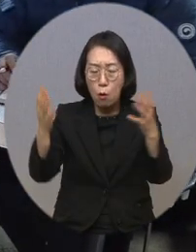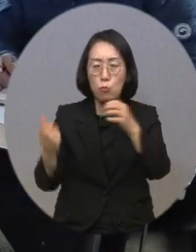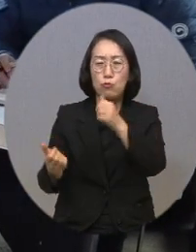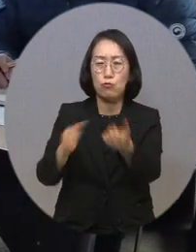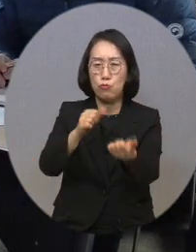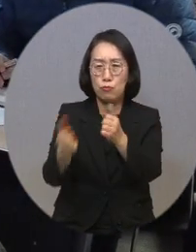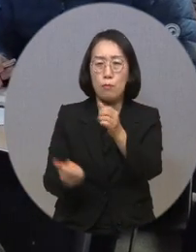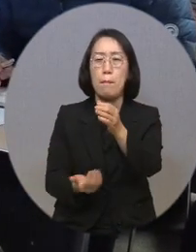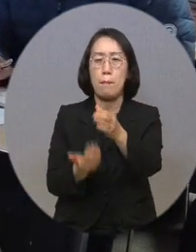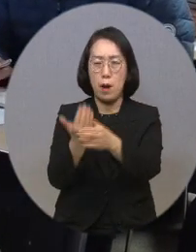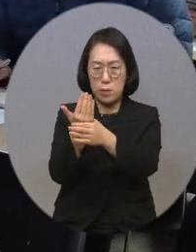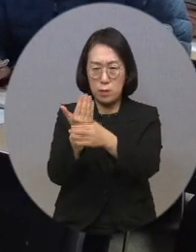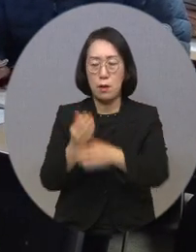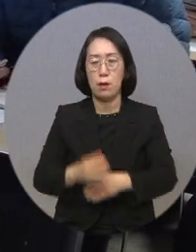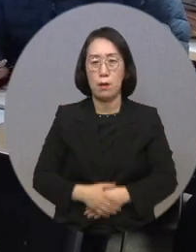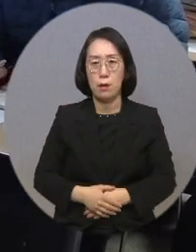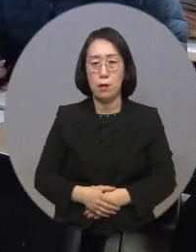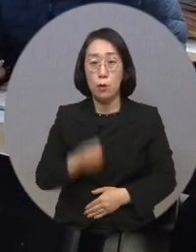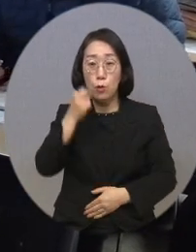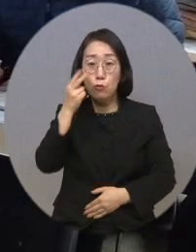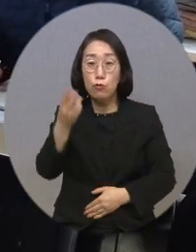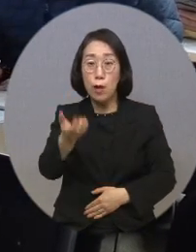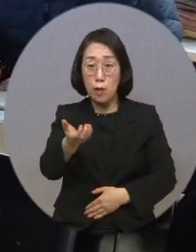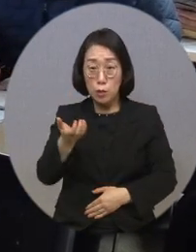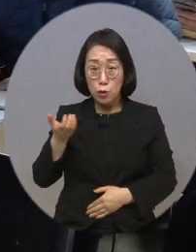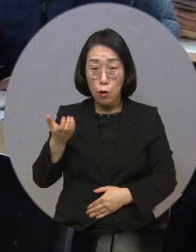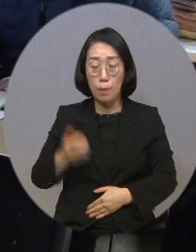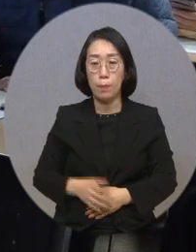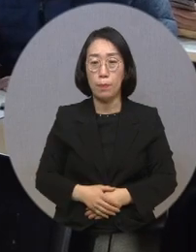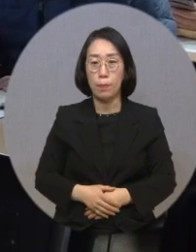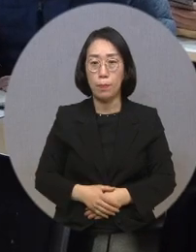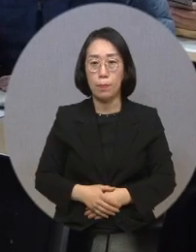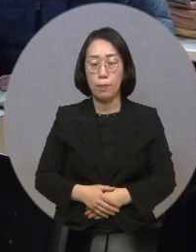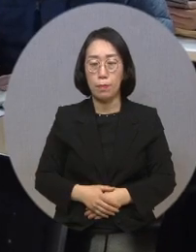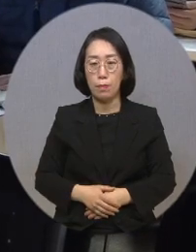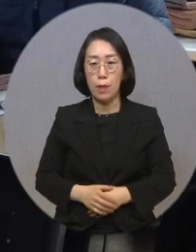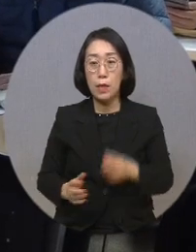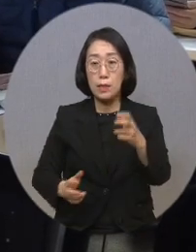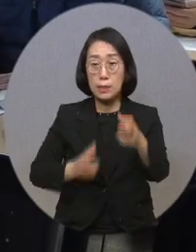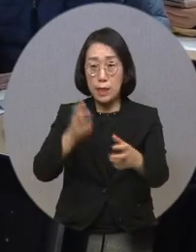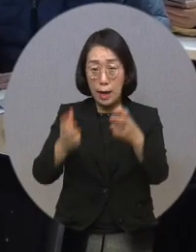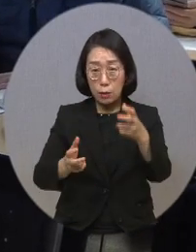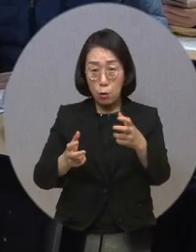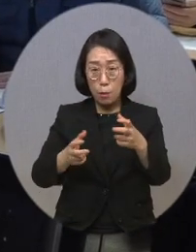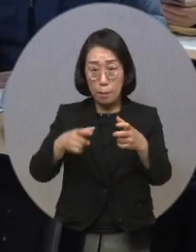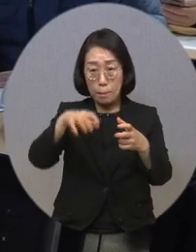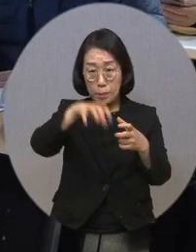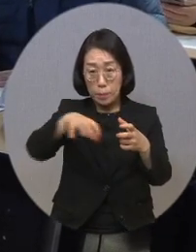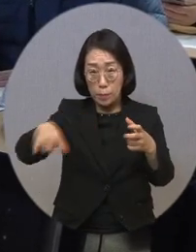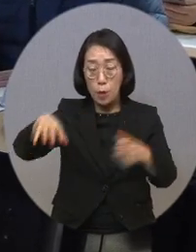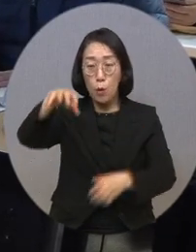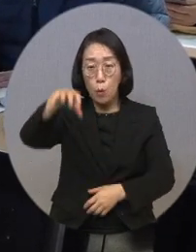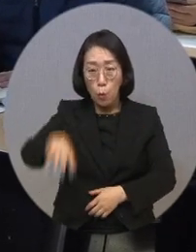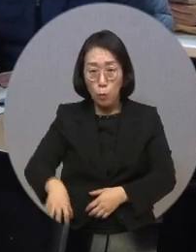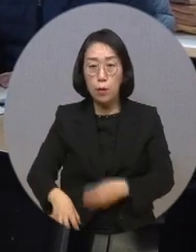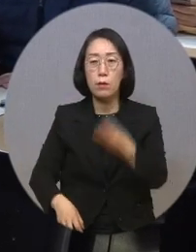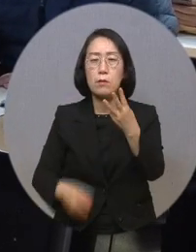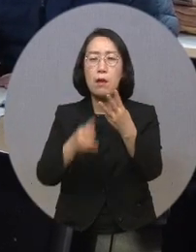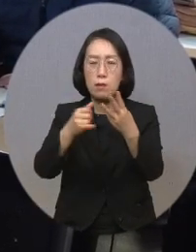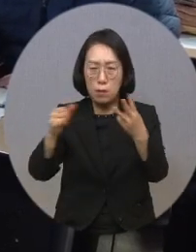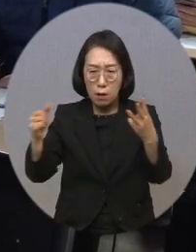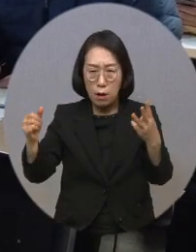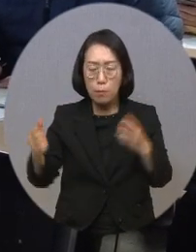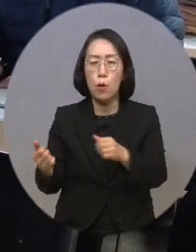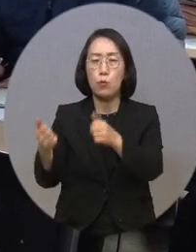그래서 두 달 전에도 또 산단의 2일 산업에서 또 사고가 발생해서 세 분이 또 사망한